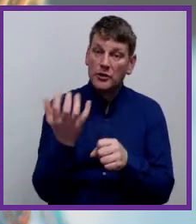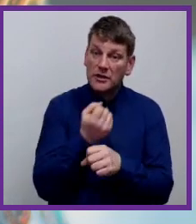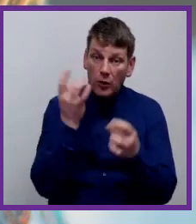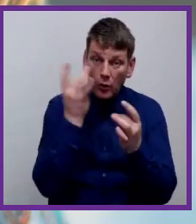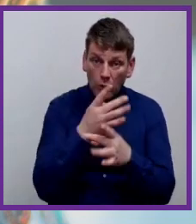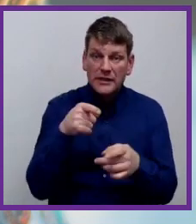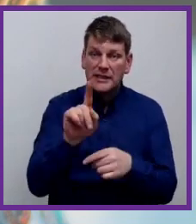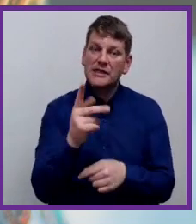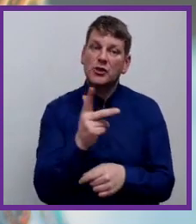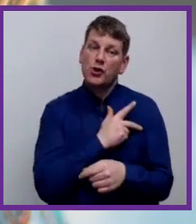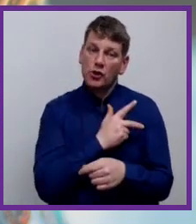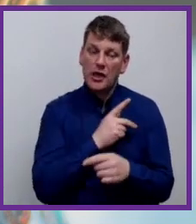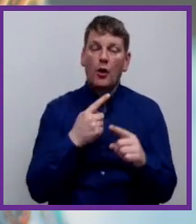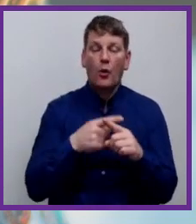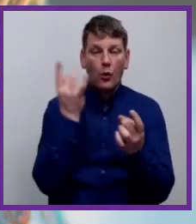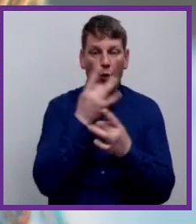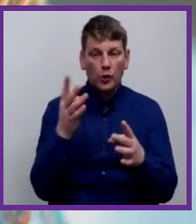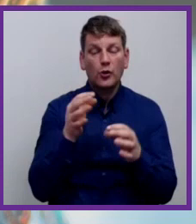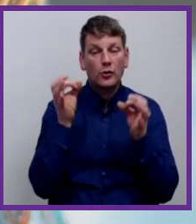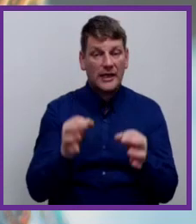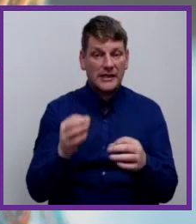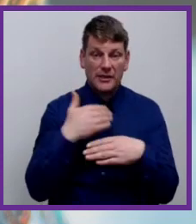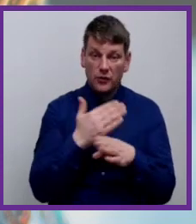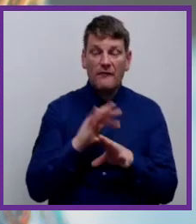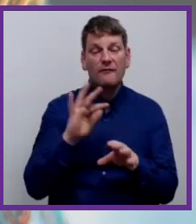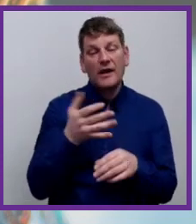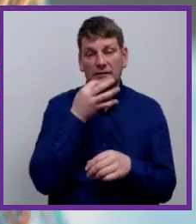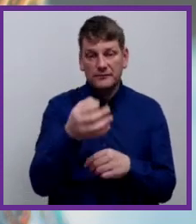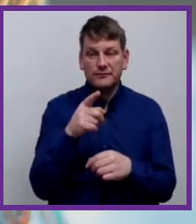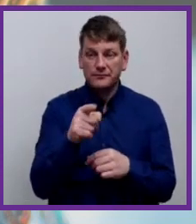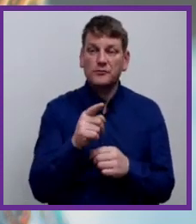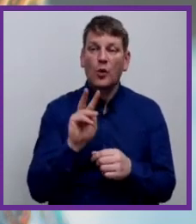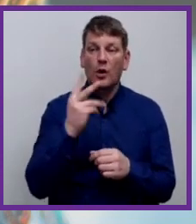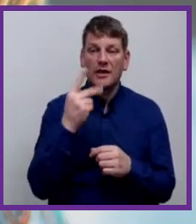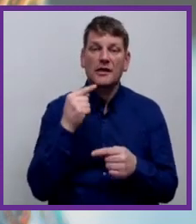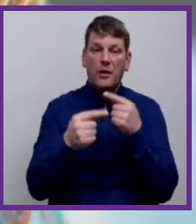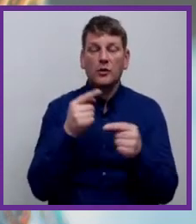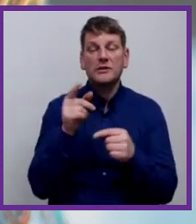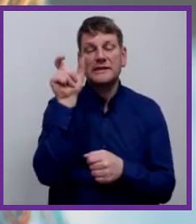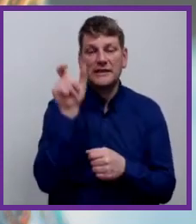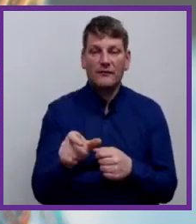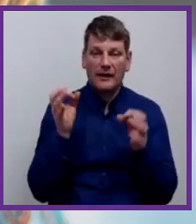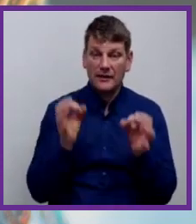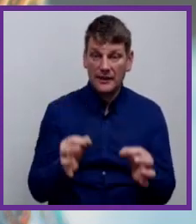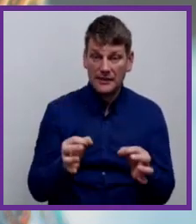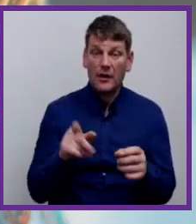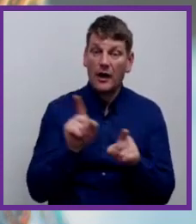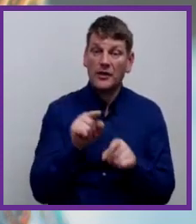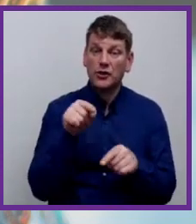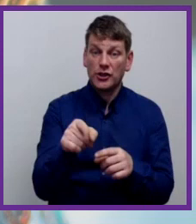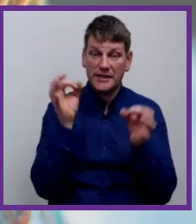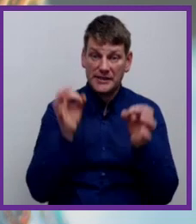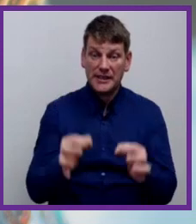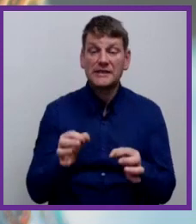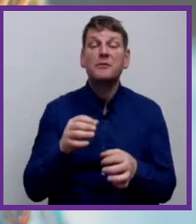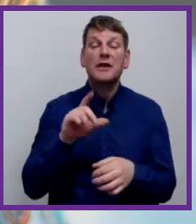augtās sociālo un kultūras tiesību daļa, jeb mēdz arī dēvēt par otrās paudzes cilvēktiesībām. Arī šīs tiesības